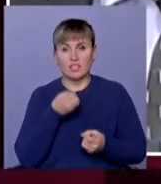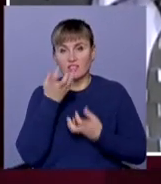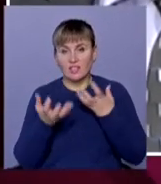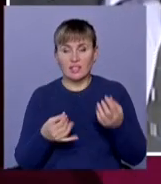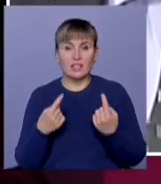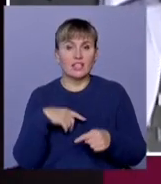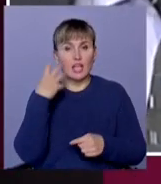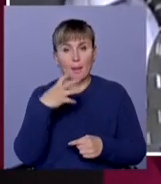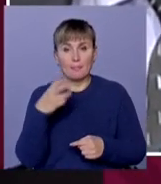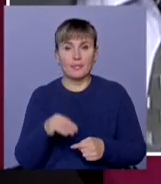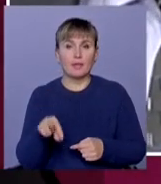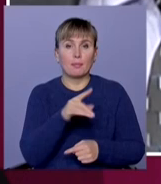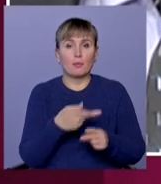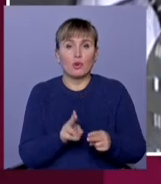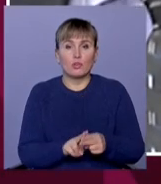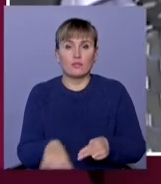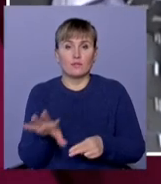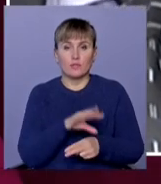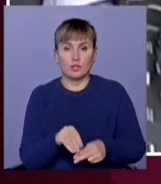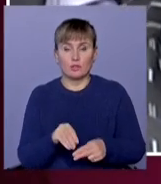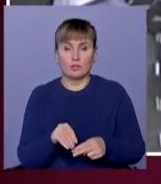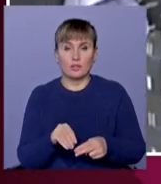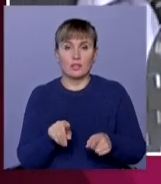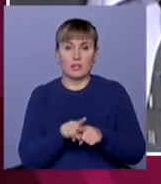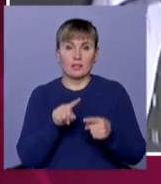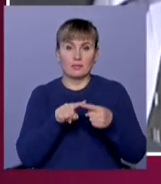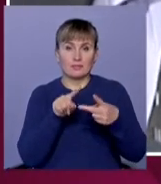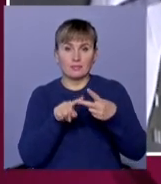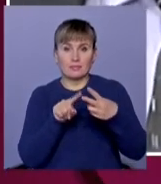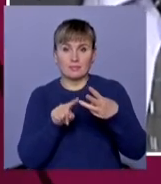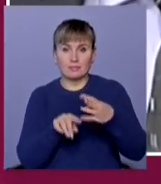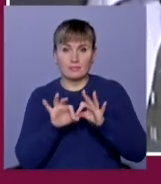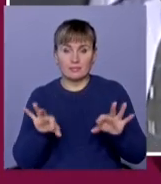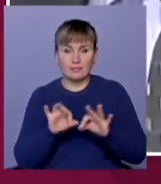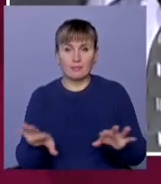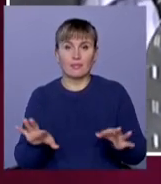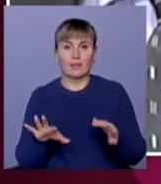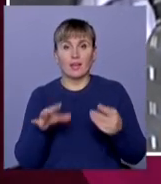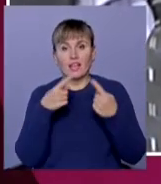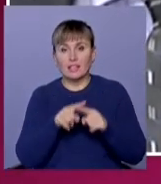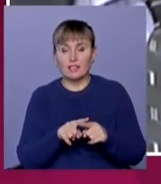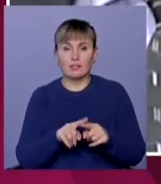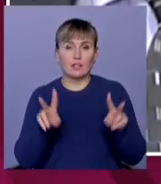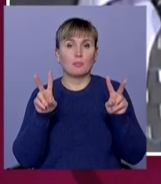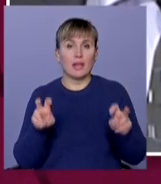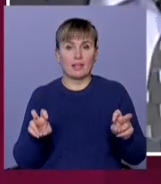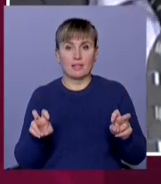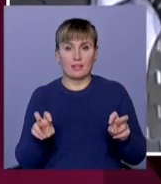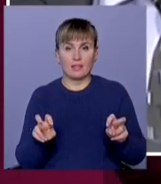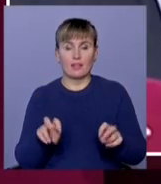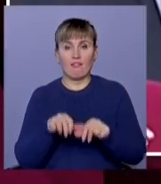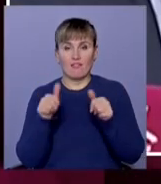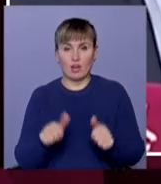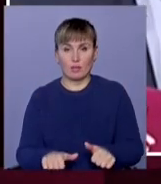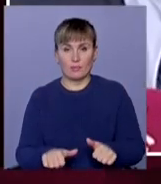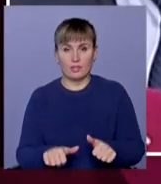и яблок. И мы можем эти вещи, эти, скажем так, архетипы, эти бренды